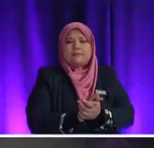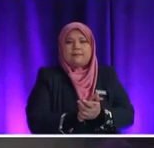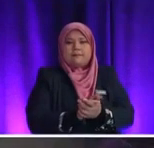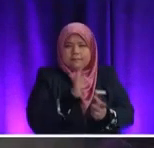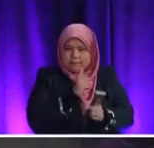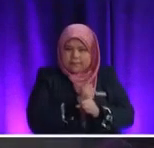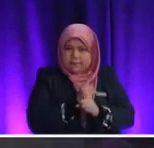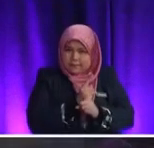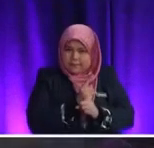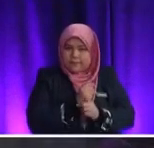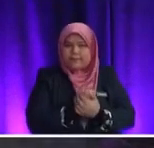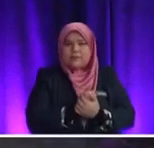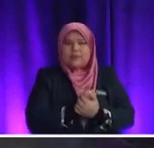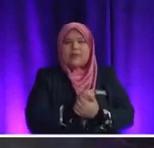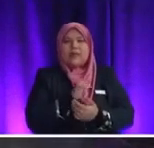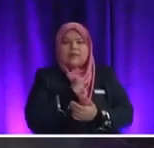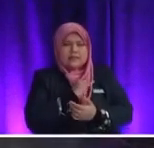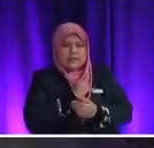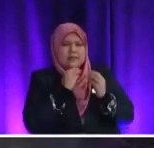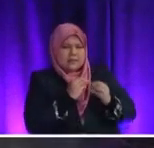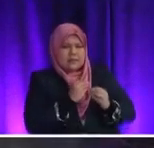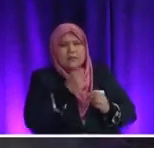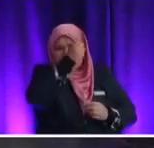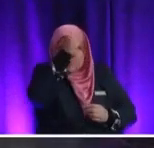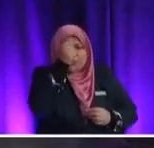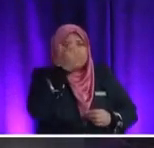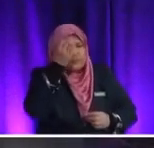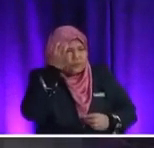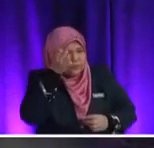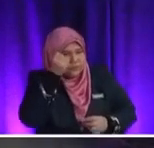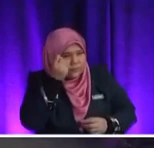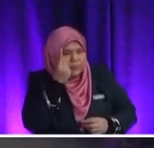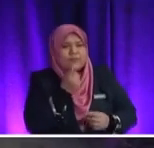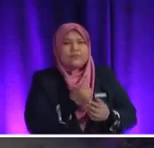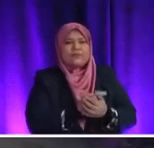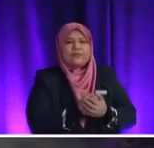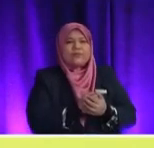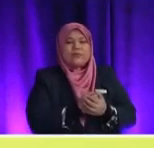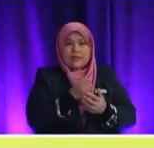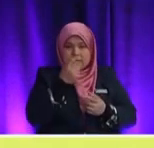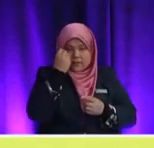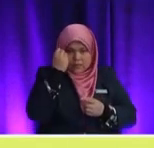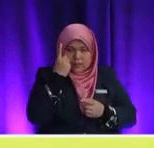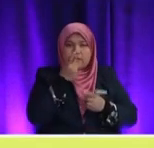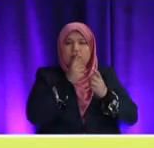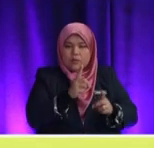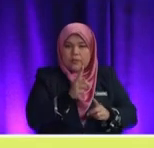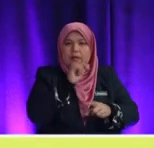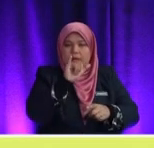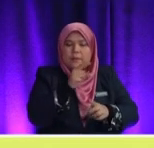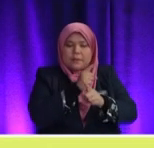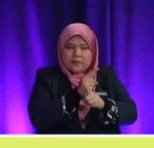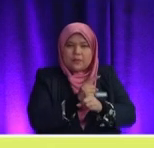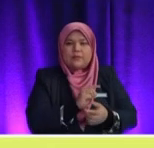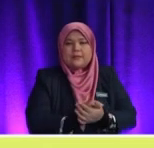banggol apa yang saya aja hari ini memang sound paham jadi kita tengok jawabannya memang jawaban sound berikan memang jawaban yang betul lah aku